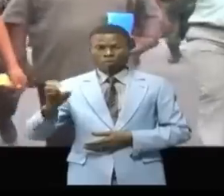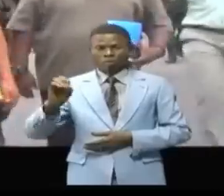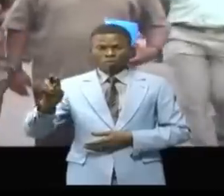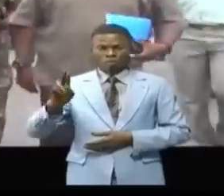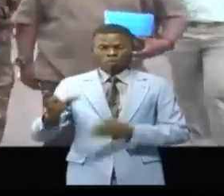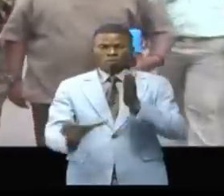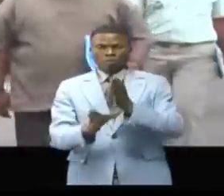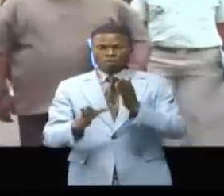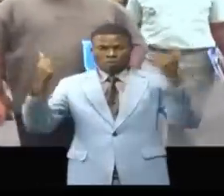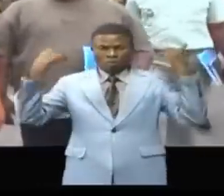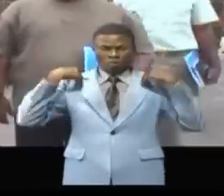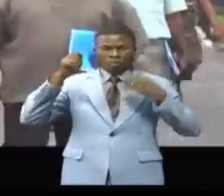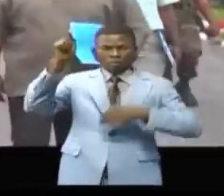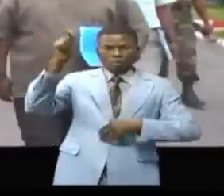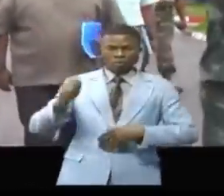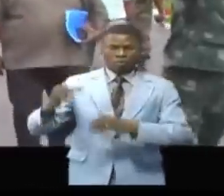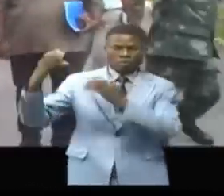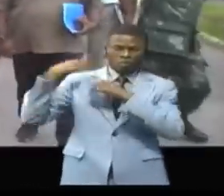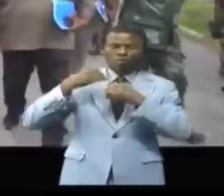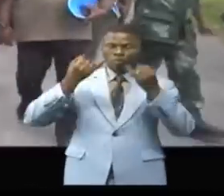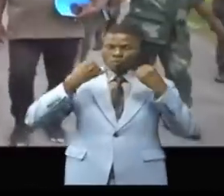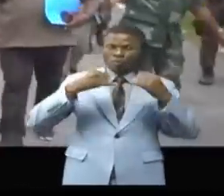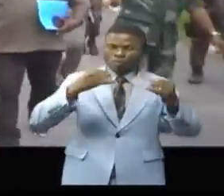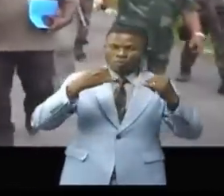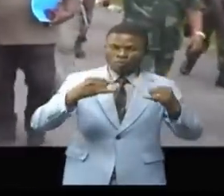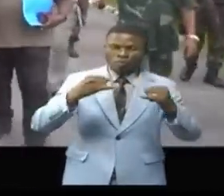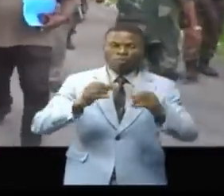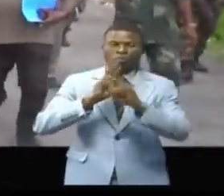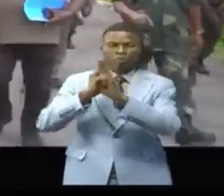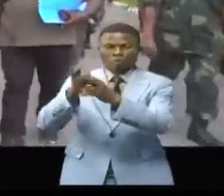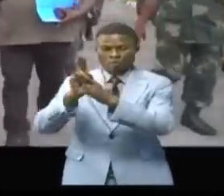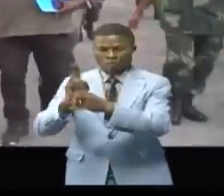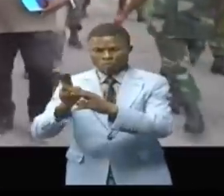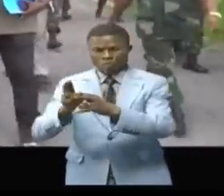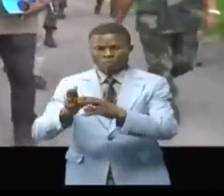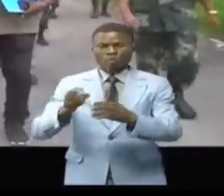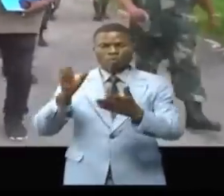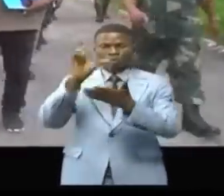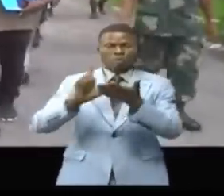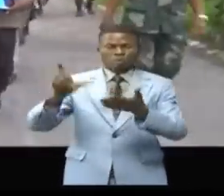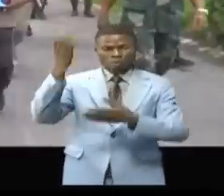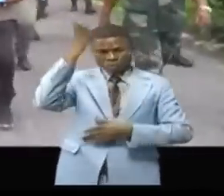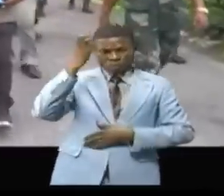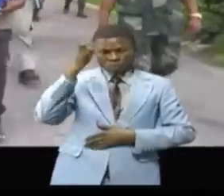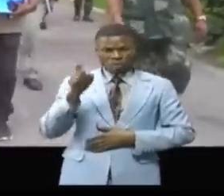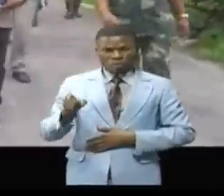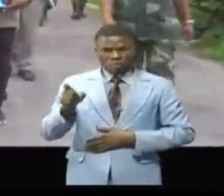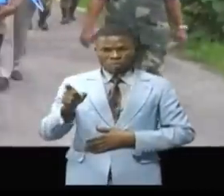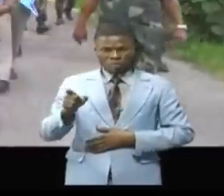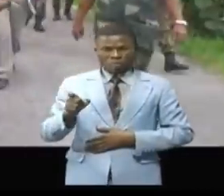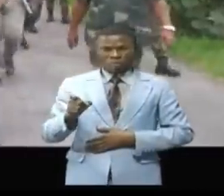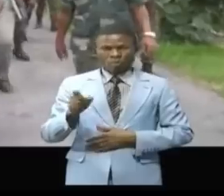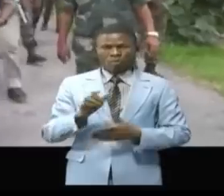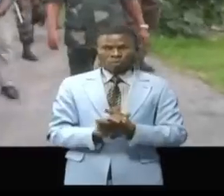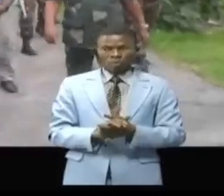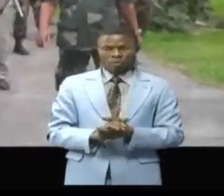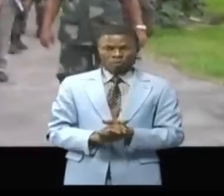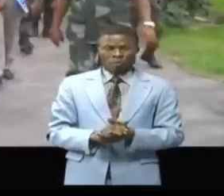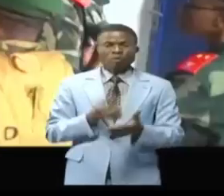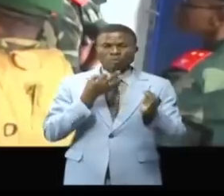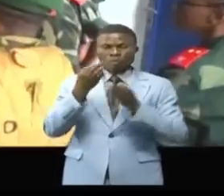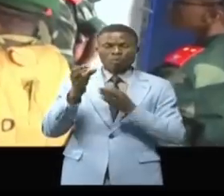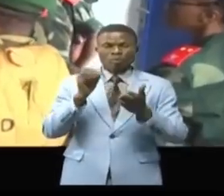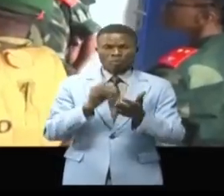sous-chef d'état-major en charge des renseignements, le général-major Daïwel Okouar Christian. Par ailleurs, il s'est signalé